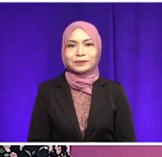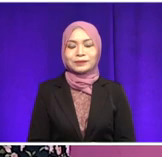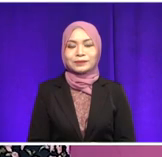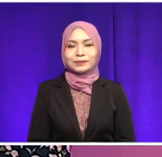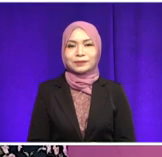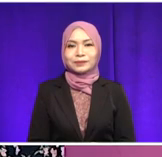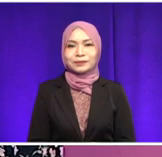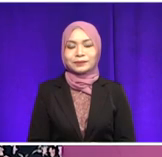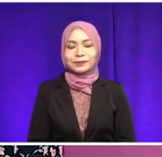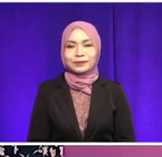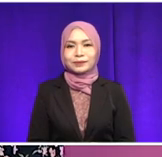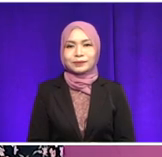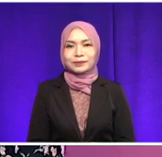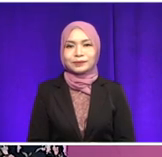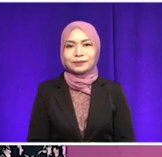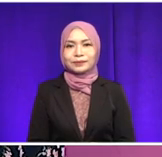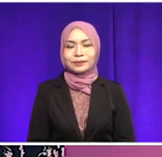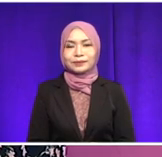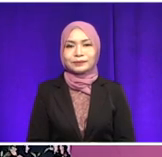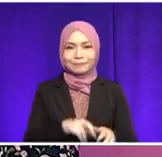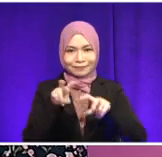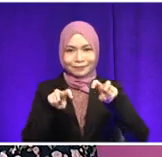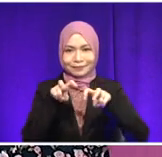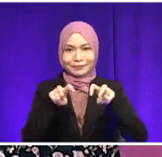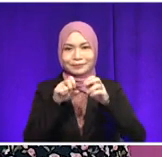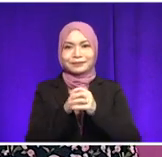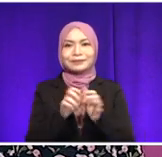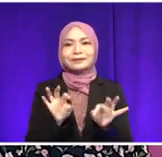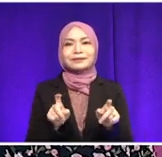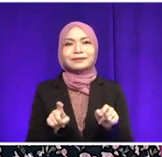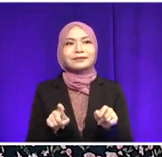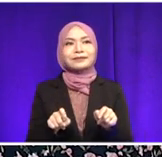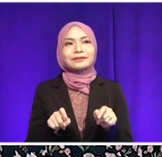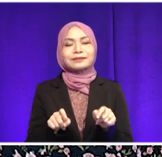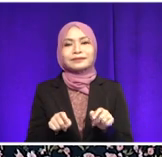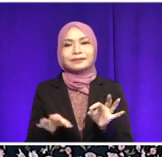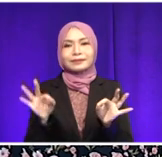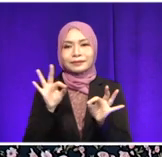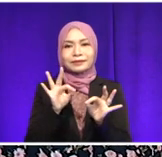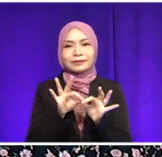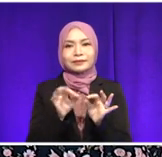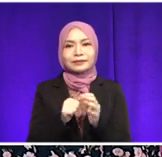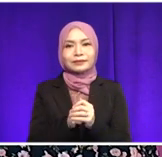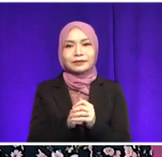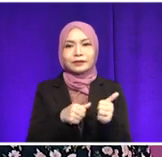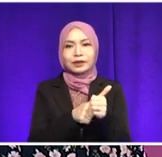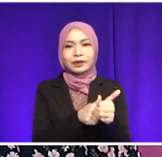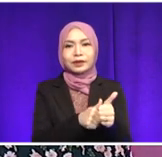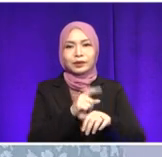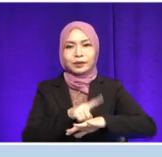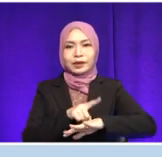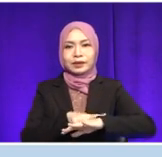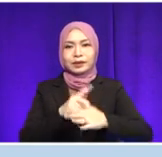kurang sedikit dia punya kajiannya Nah contoh dan jangan kemasu Berapa lamakah Project perlu disiapkan